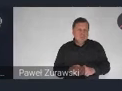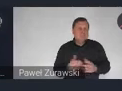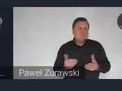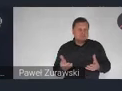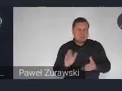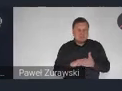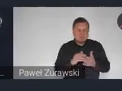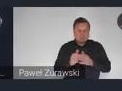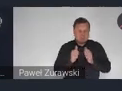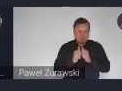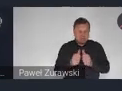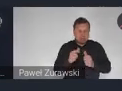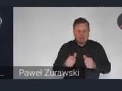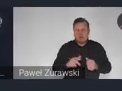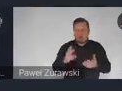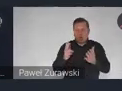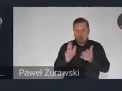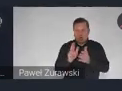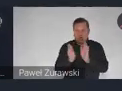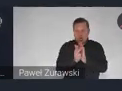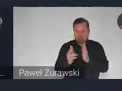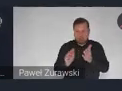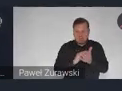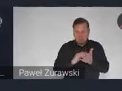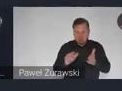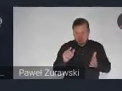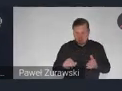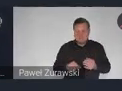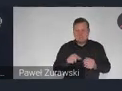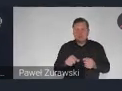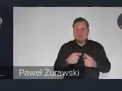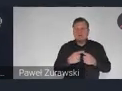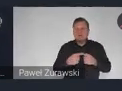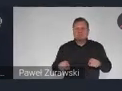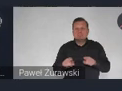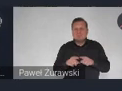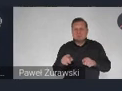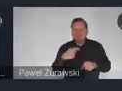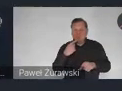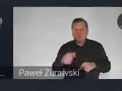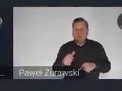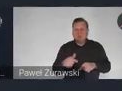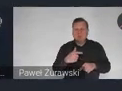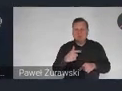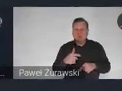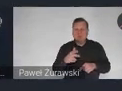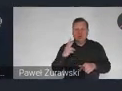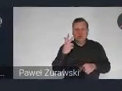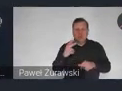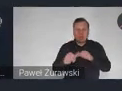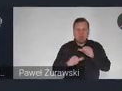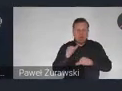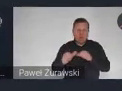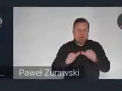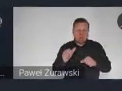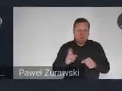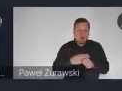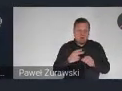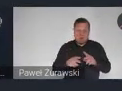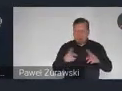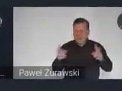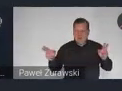trwają 18 miesięcy ich realizacja powinna obejmować trzy lata kalendarzowe czyli